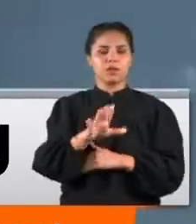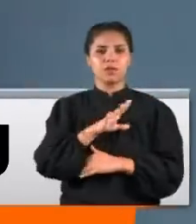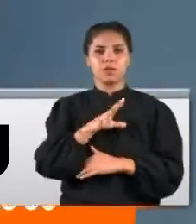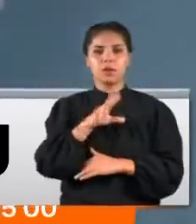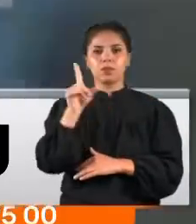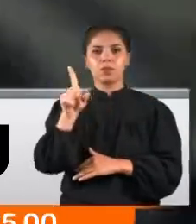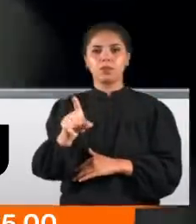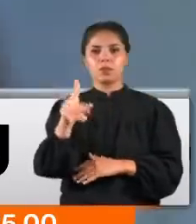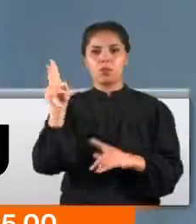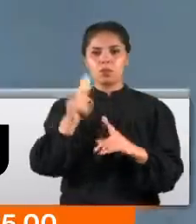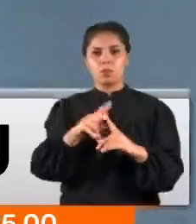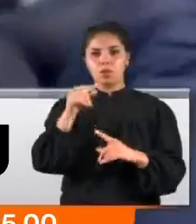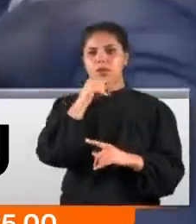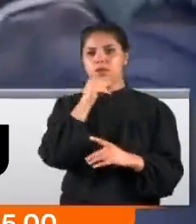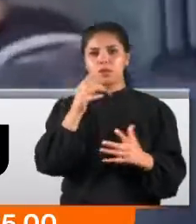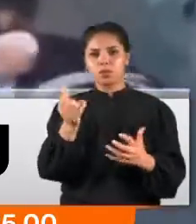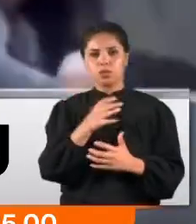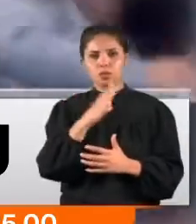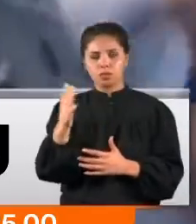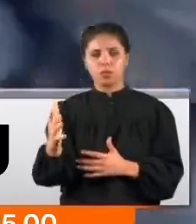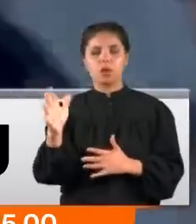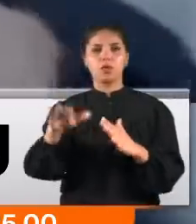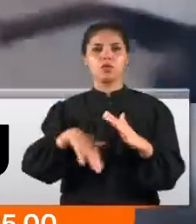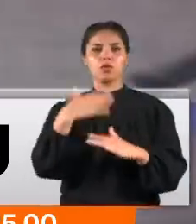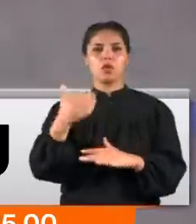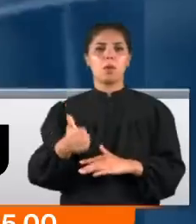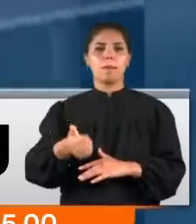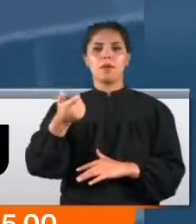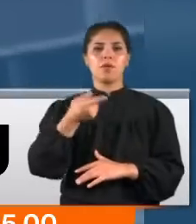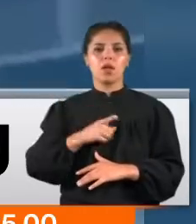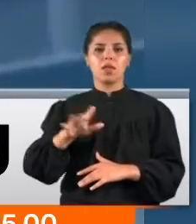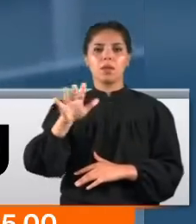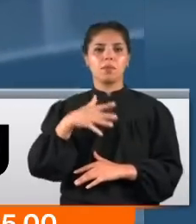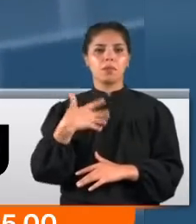Kurşunların teğet geçtiği polisler de vardı. Sonra gözler başkan adayını aradı.